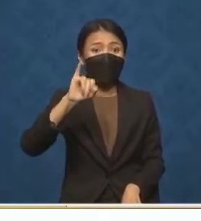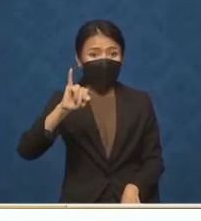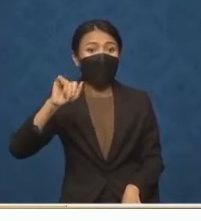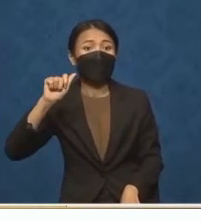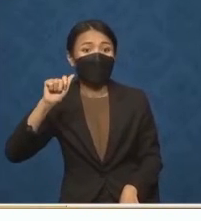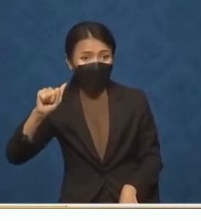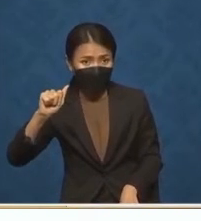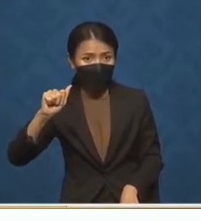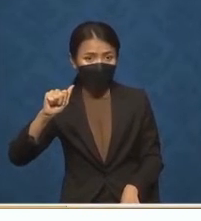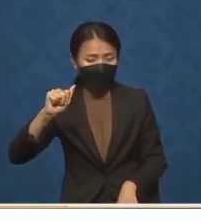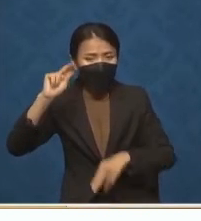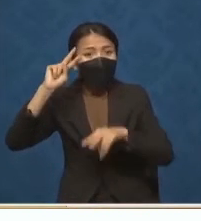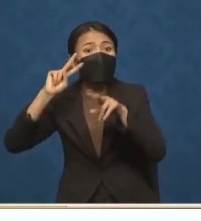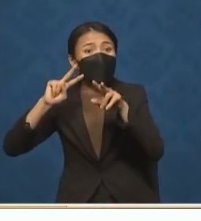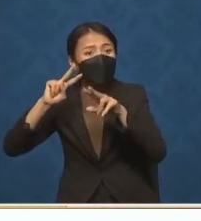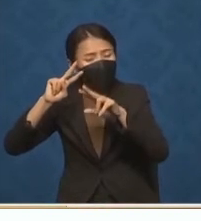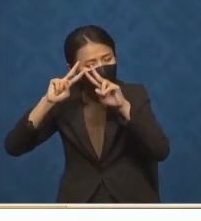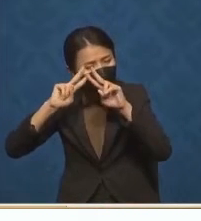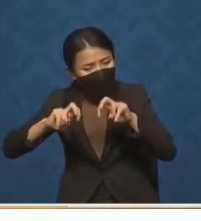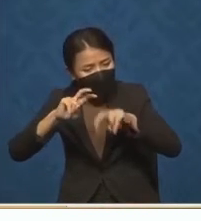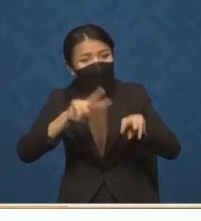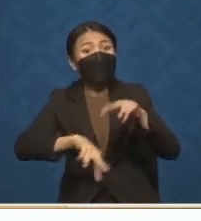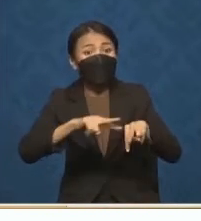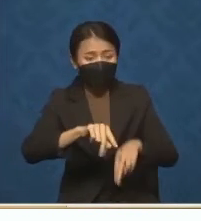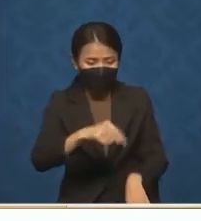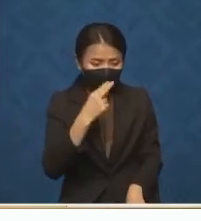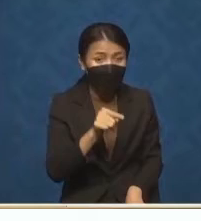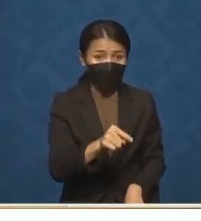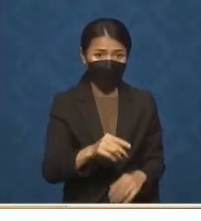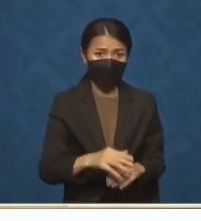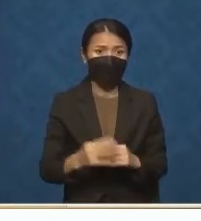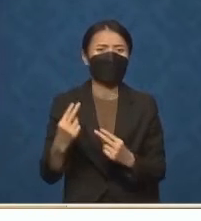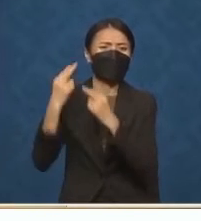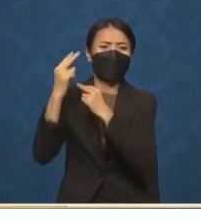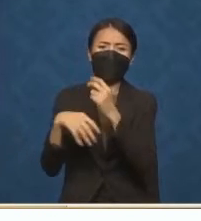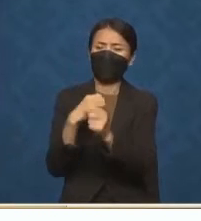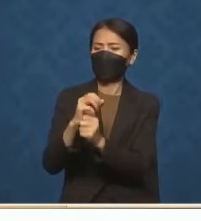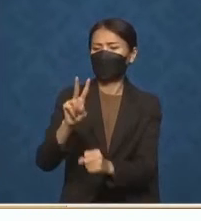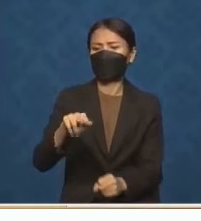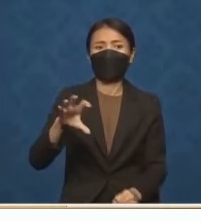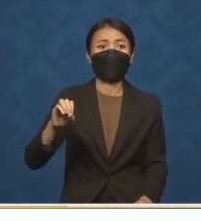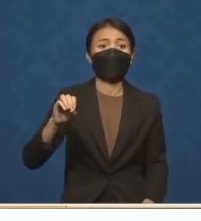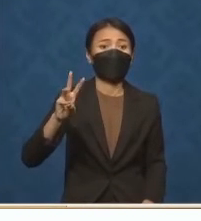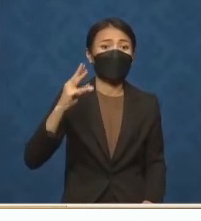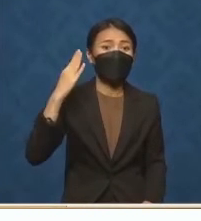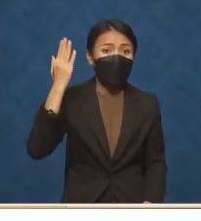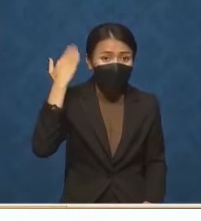มันเกิดก่อนทผมจะเข้ามาอยู่ในวยวงการเมืองย้อนกไปเมื่ตอนปี 5-6 มีการยื่น